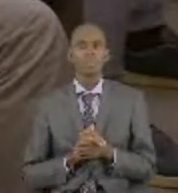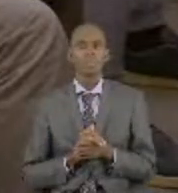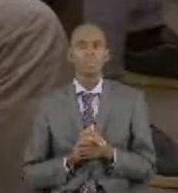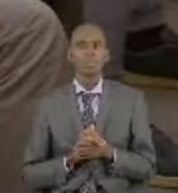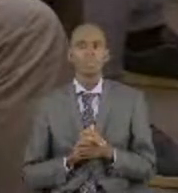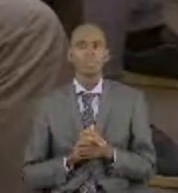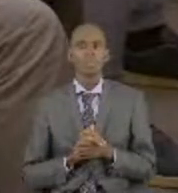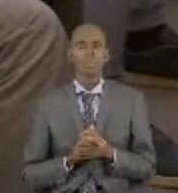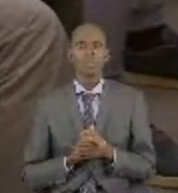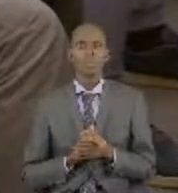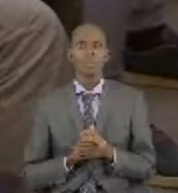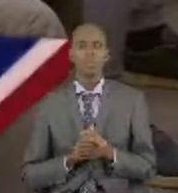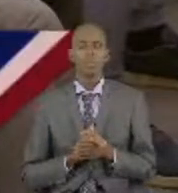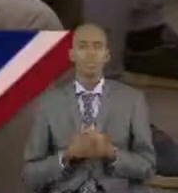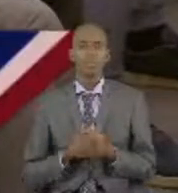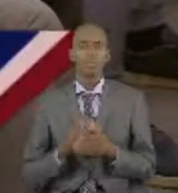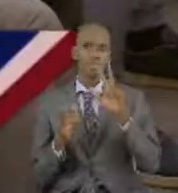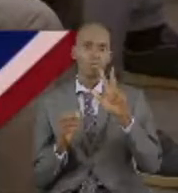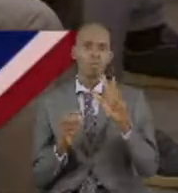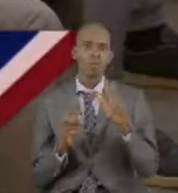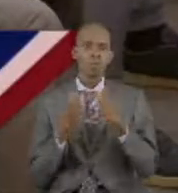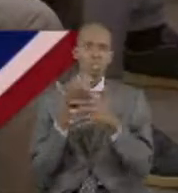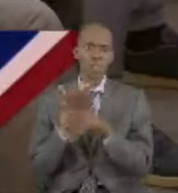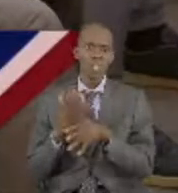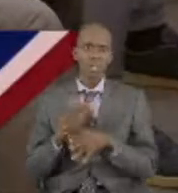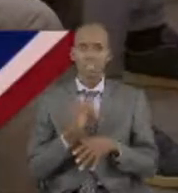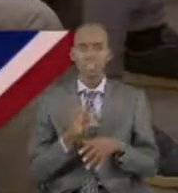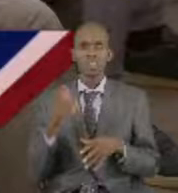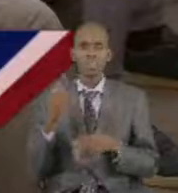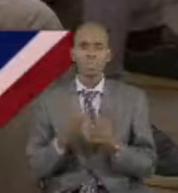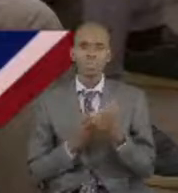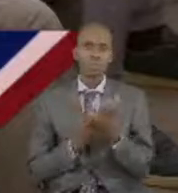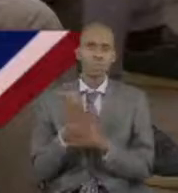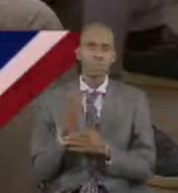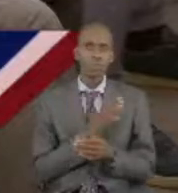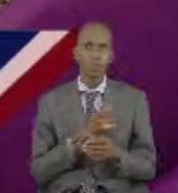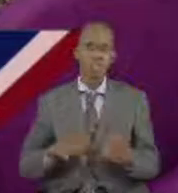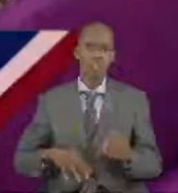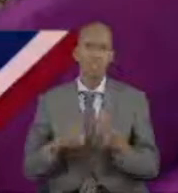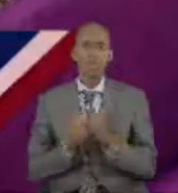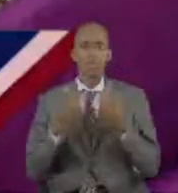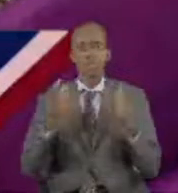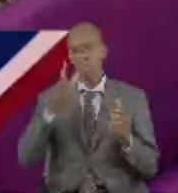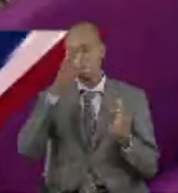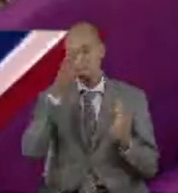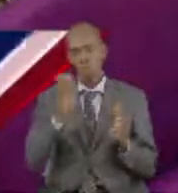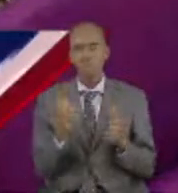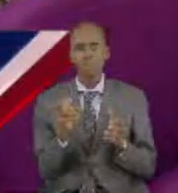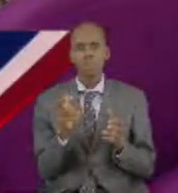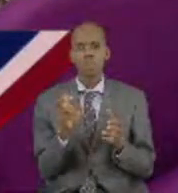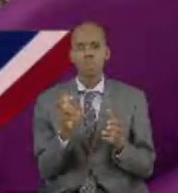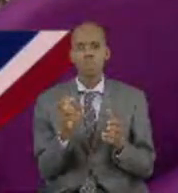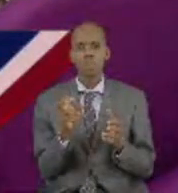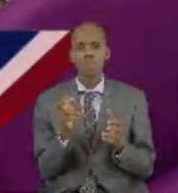Troisième élément, nous parlons du partage de la vérité de Christ sans